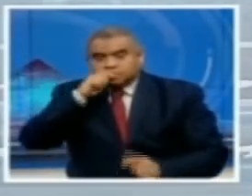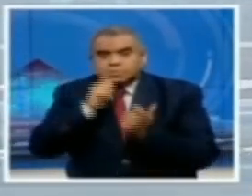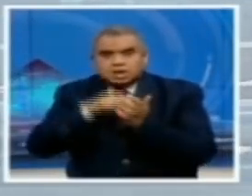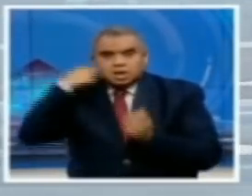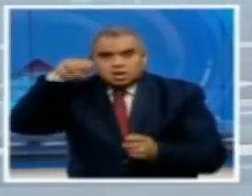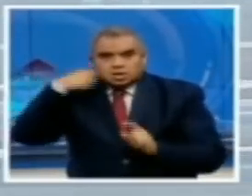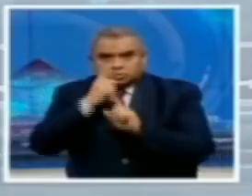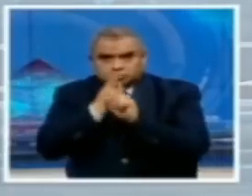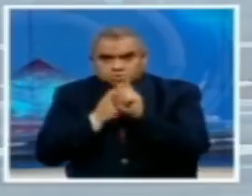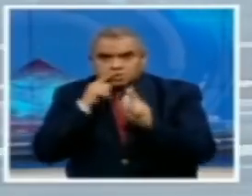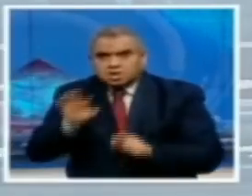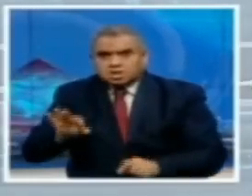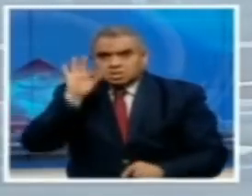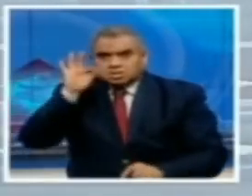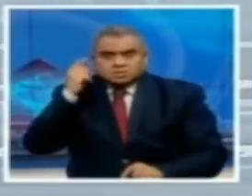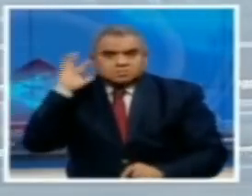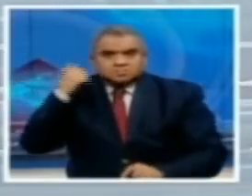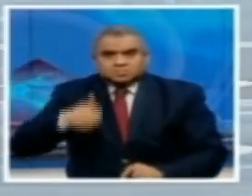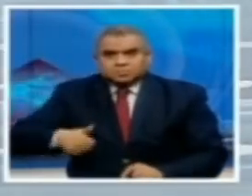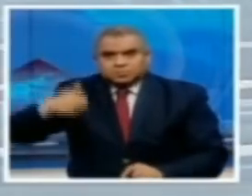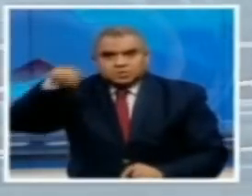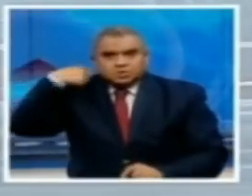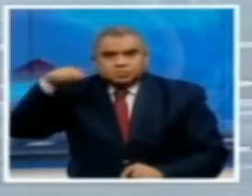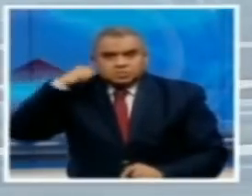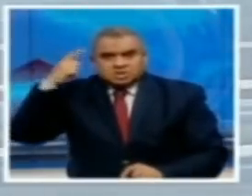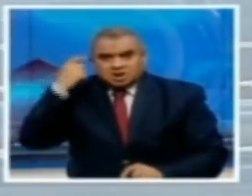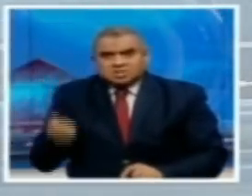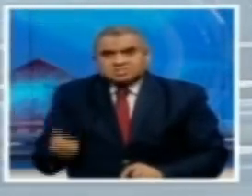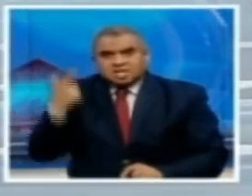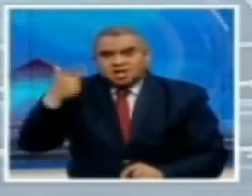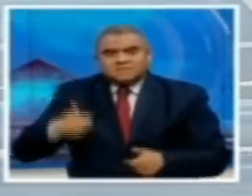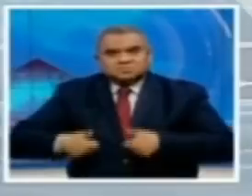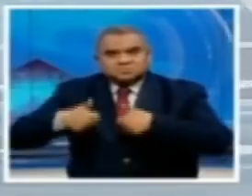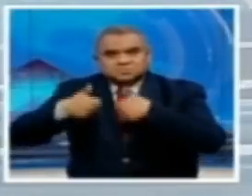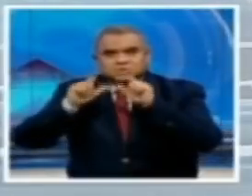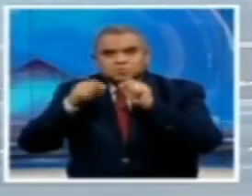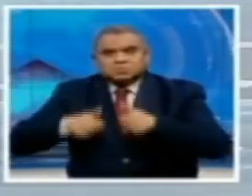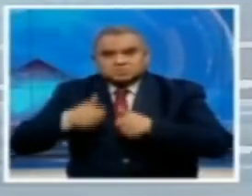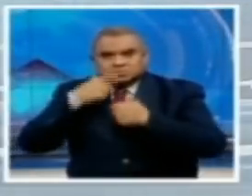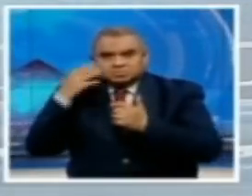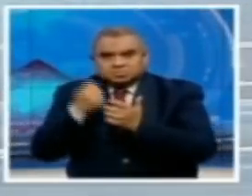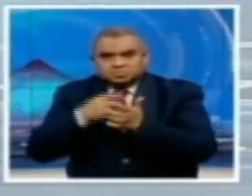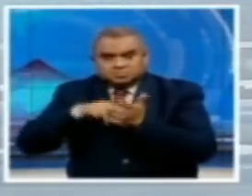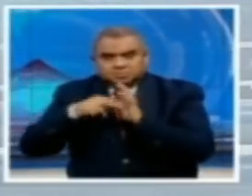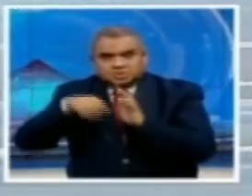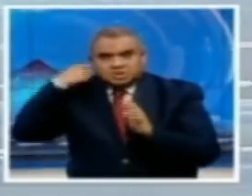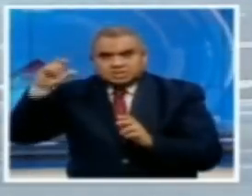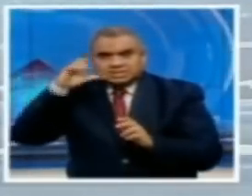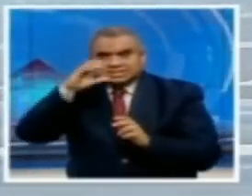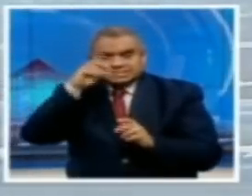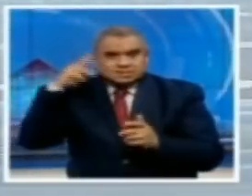أن هذا الاختيار يعكس نجاح وزارة الثقافة في تنفيذ استراتيجية الدولة في ظل اهتمام الرئيس